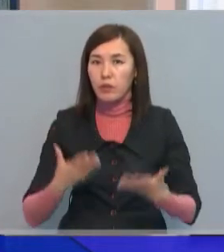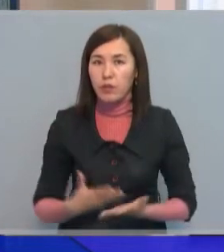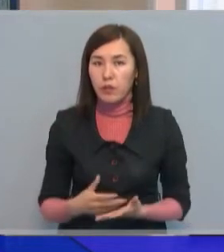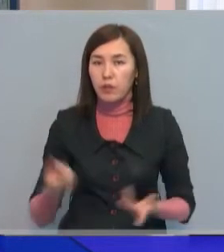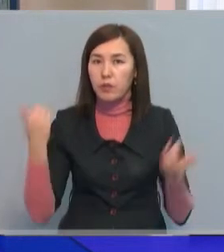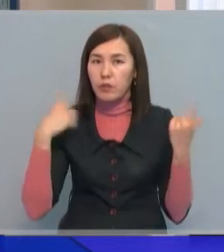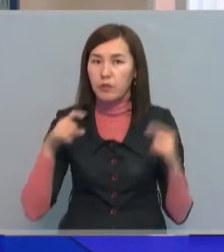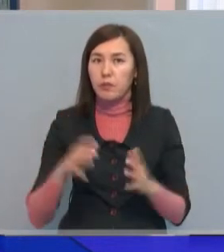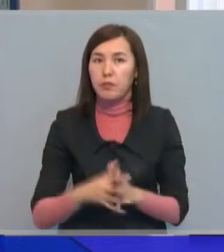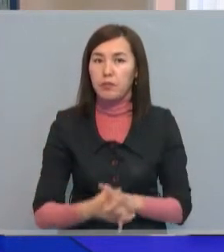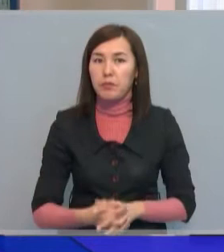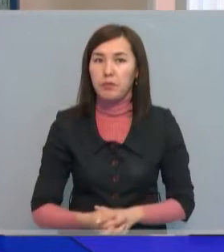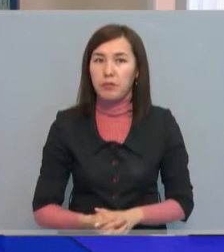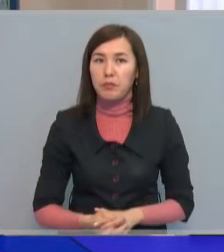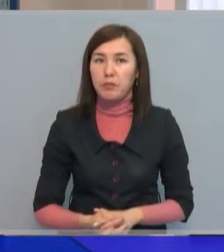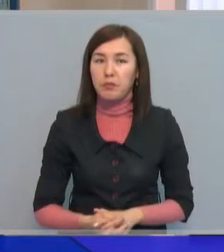и творчестве.